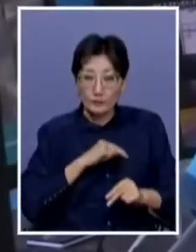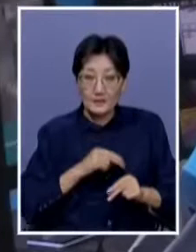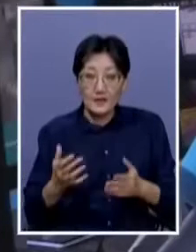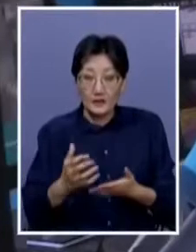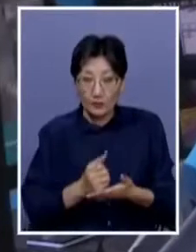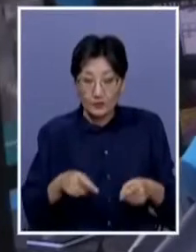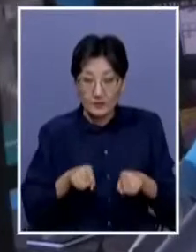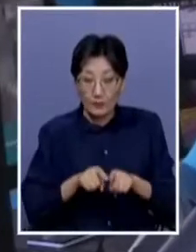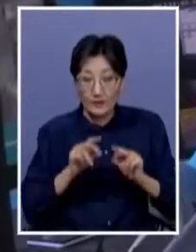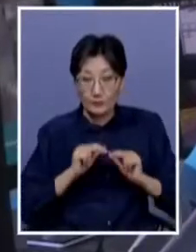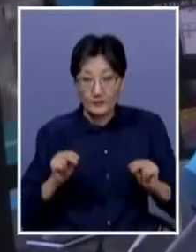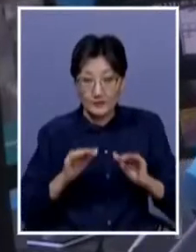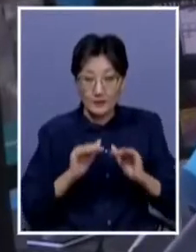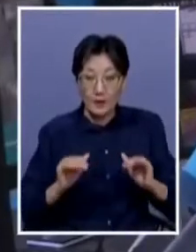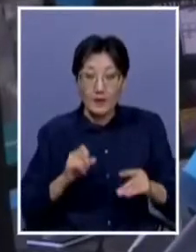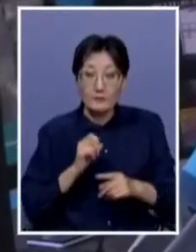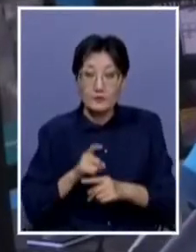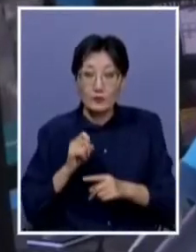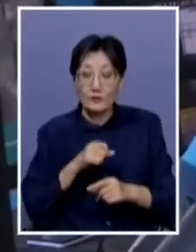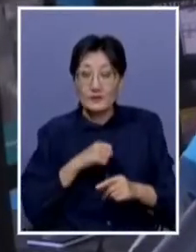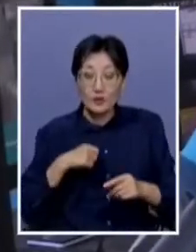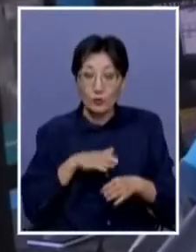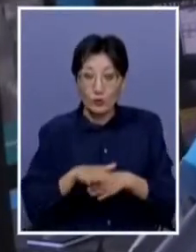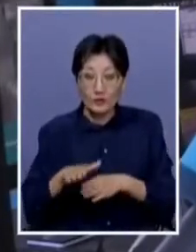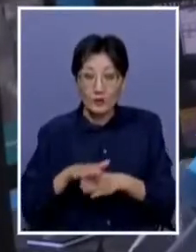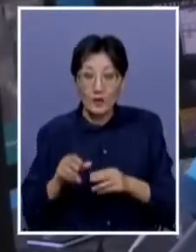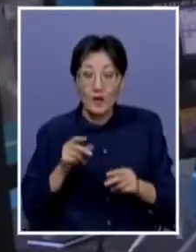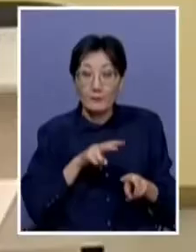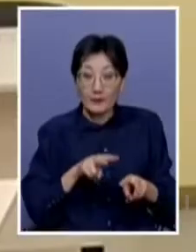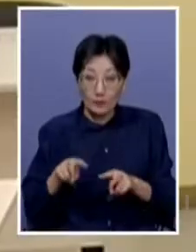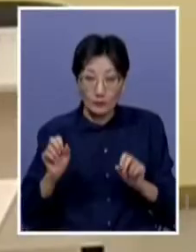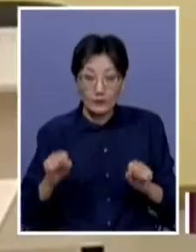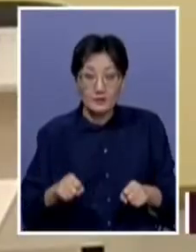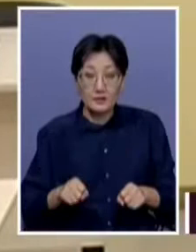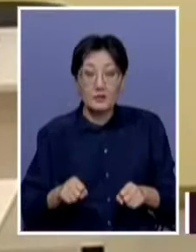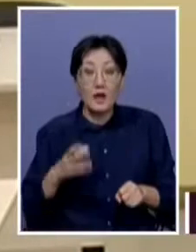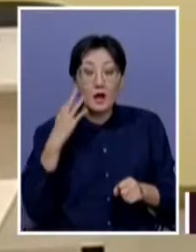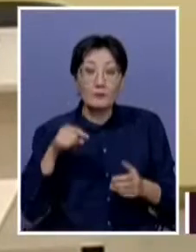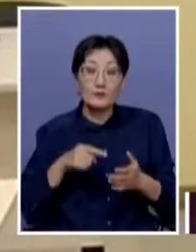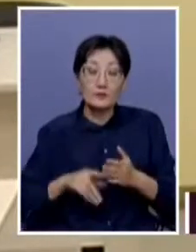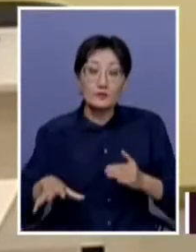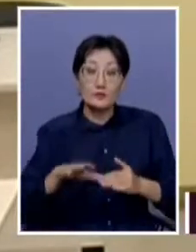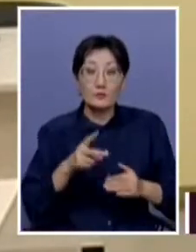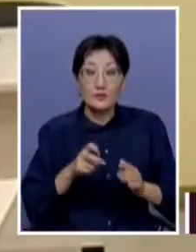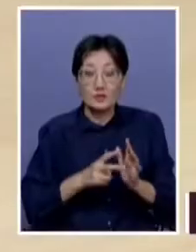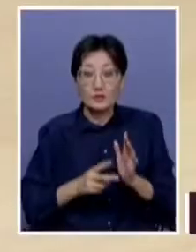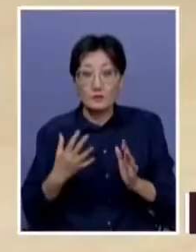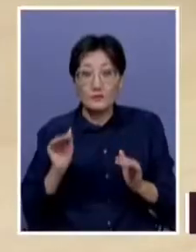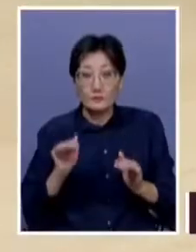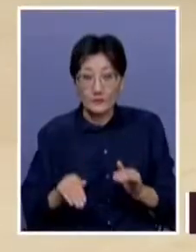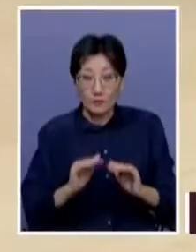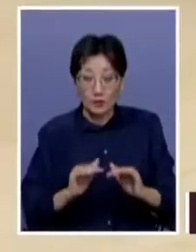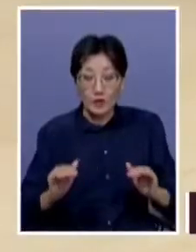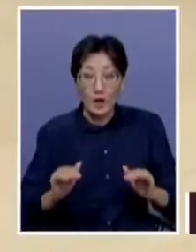болмақ. Өйткені мұғалім баланың тапсырмаларды өз орындап отырғанын бақылай алады. Биыл Алматы қаласы бойынша 275 мыңдай